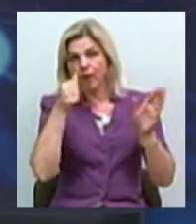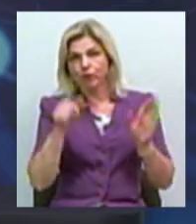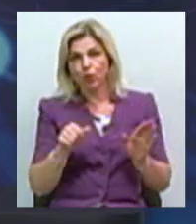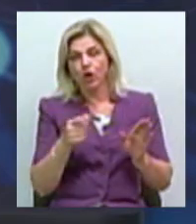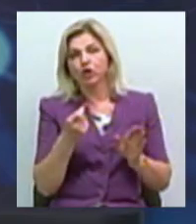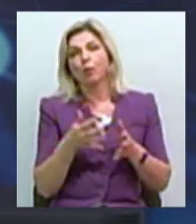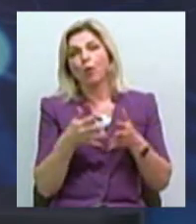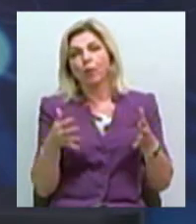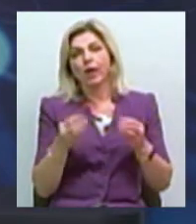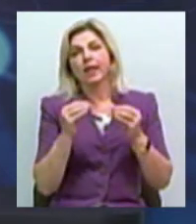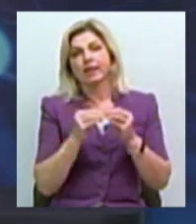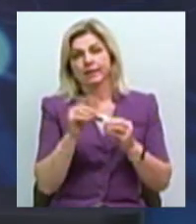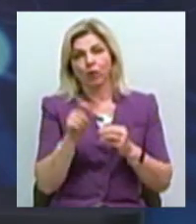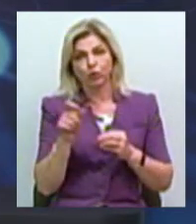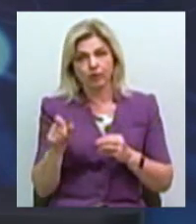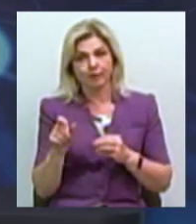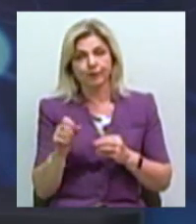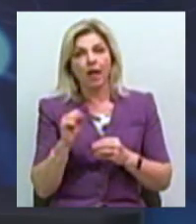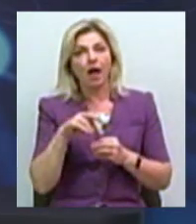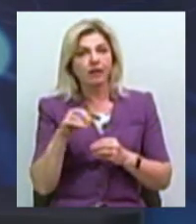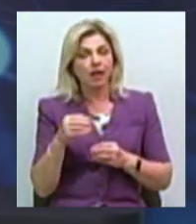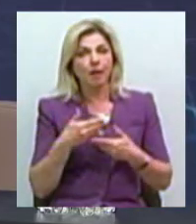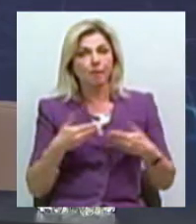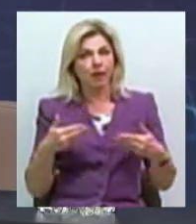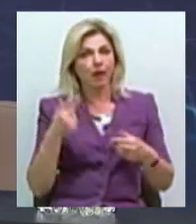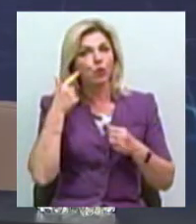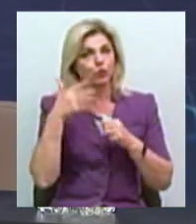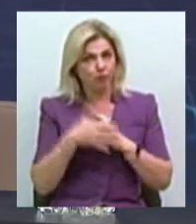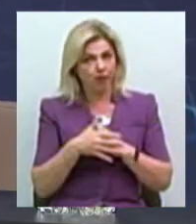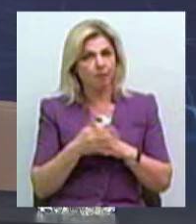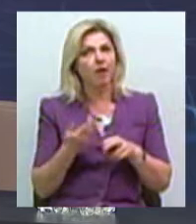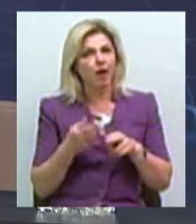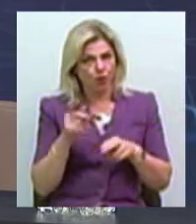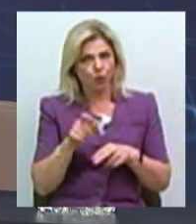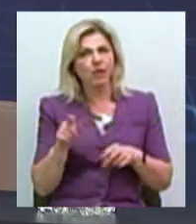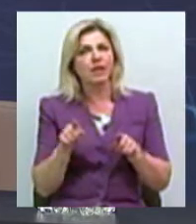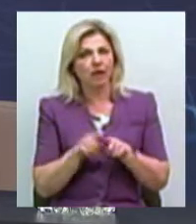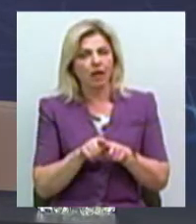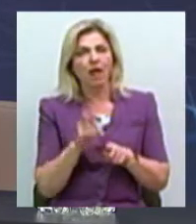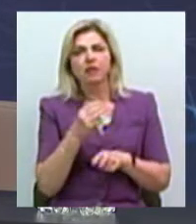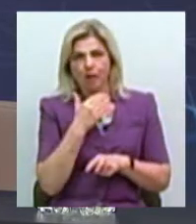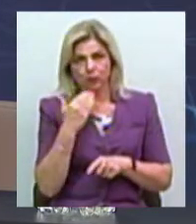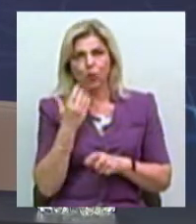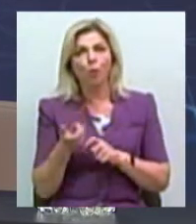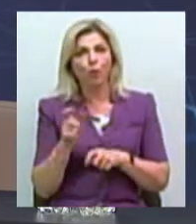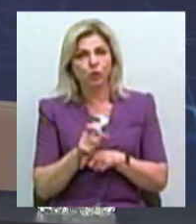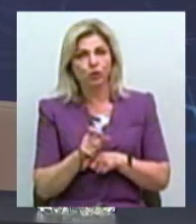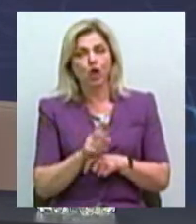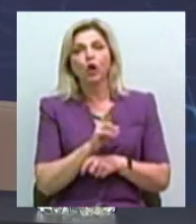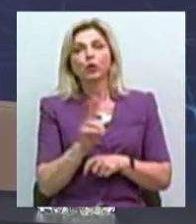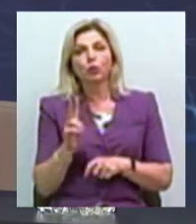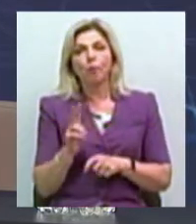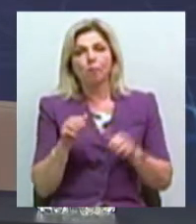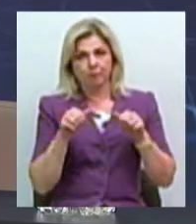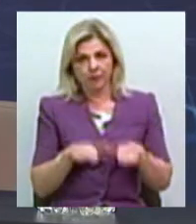трошки більше 10 осіб. Але ж ми розуміємо, що ця цифра вона є набагато більшою, але це ті особи, які прийняли для себе рішення таке, да,